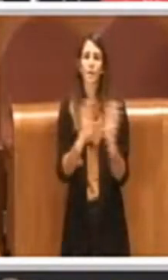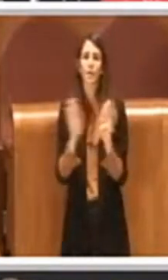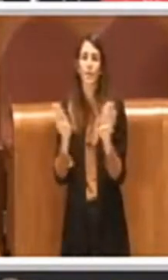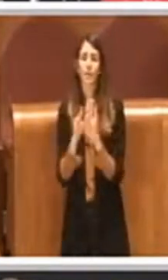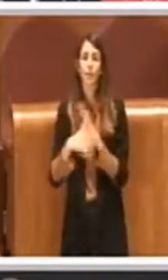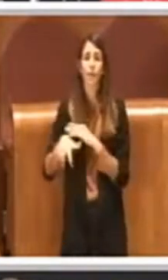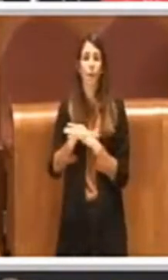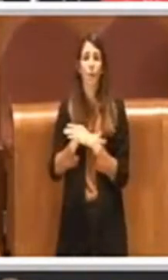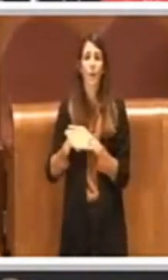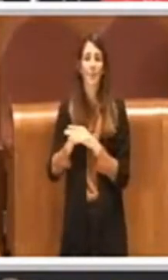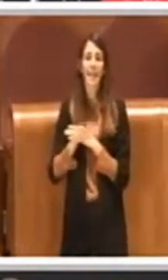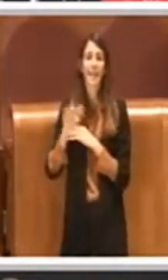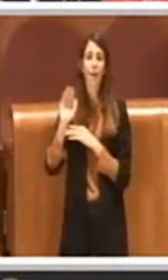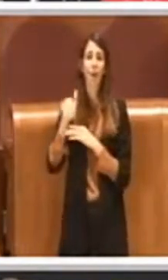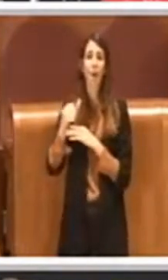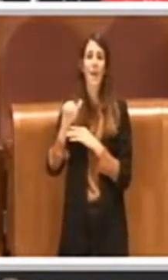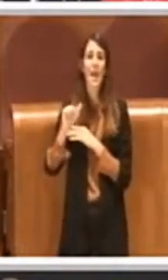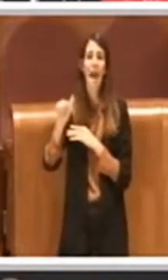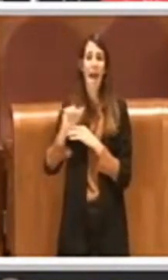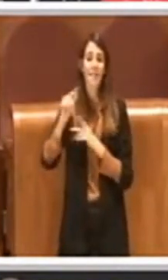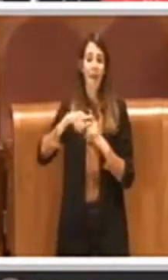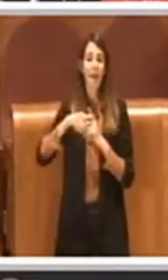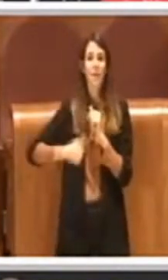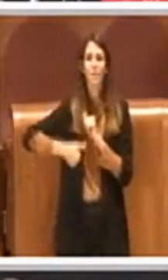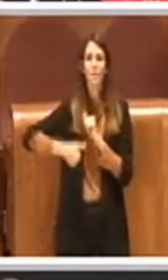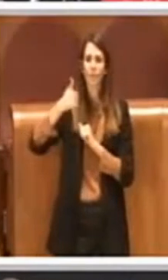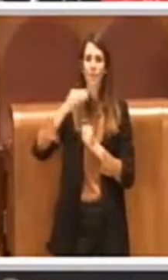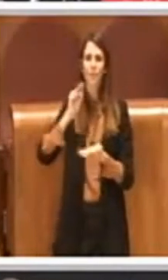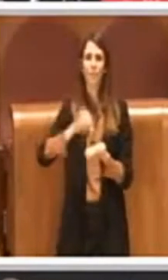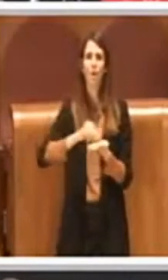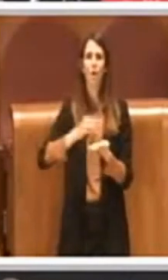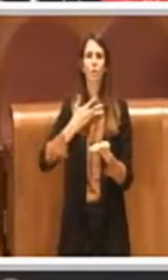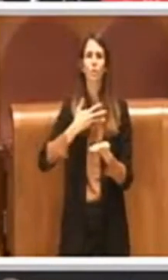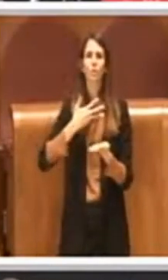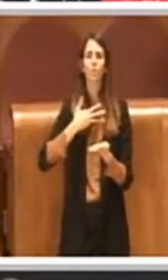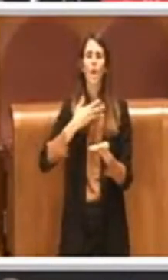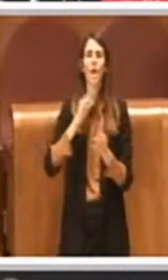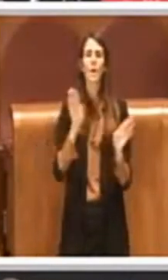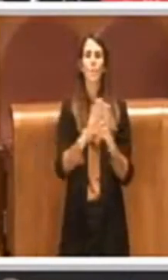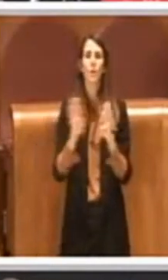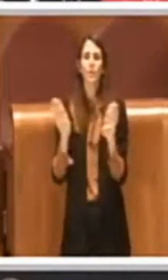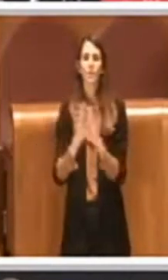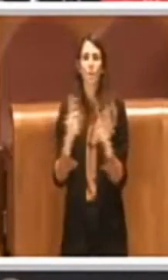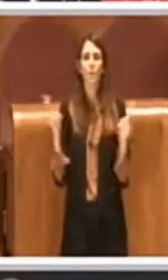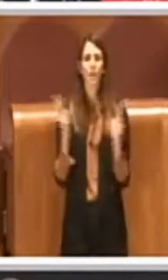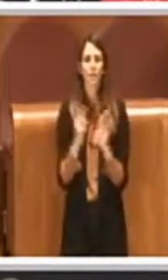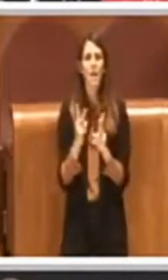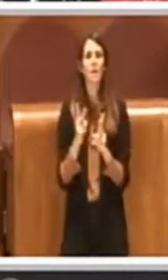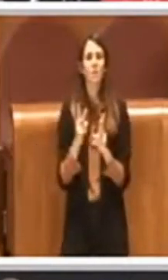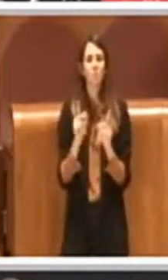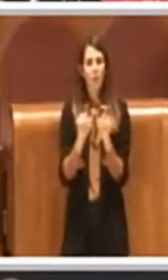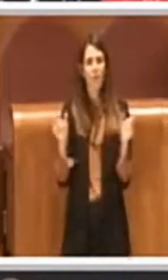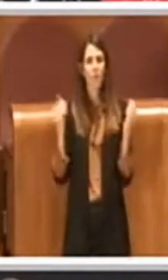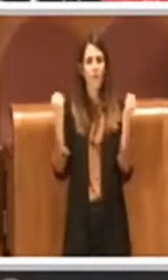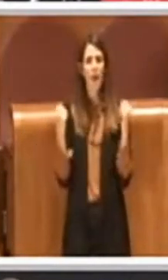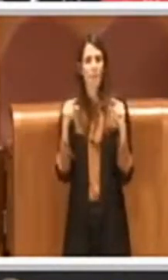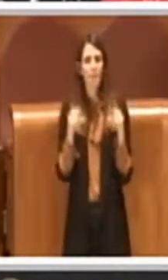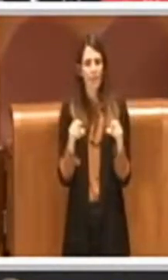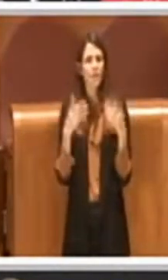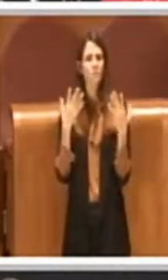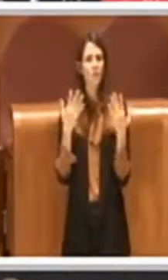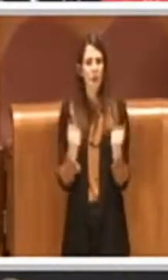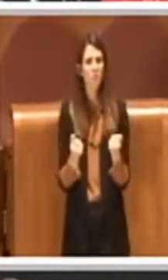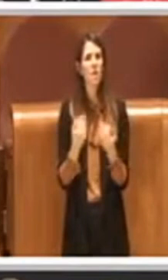è stato uno dei primi quartieri a roma ad avere il porta a porta per altro anche accettato molto bene dalla dalla cittadinanza